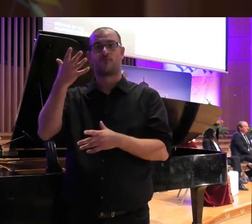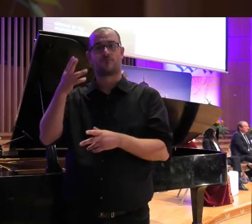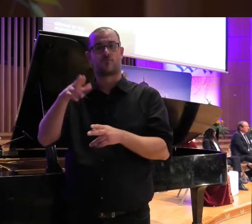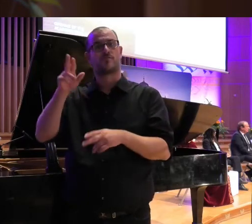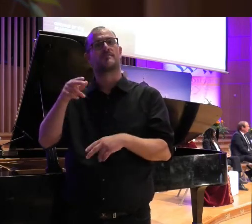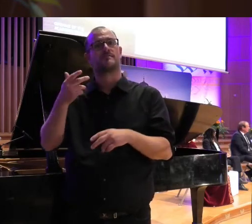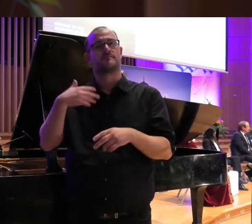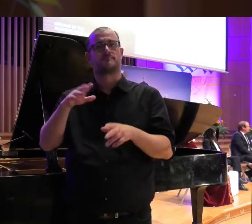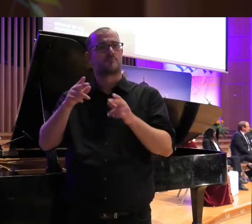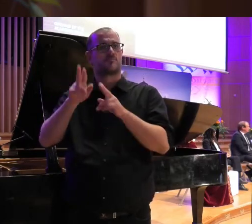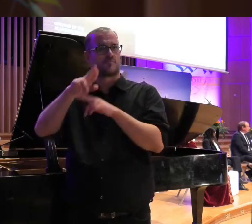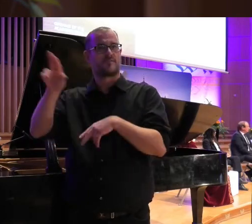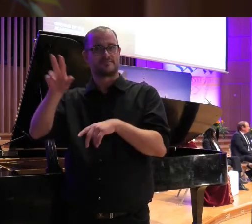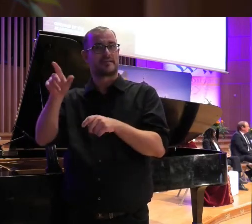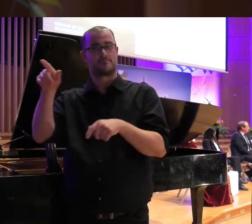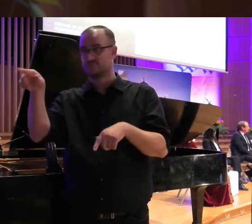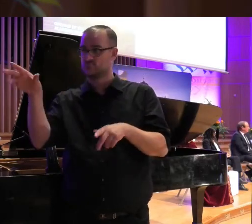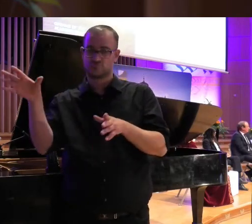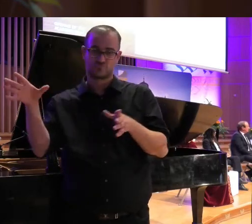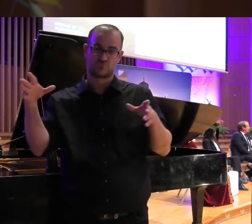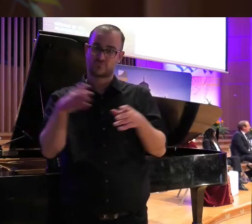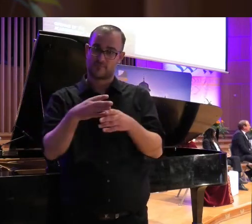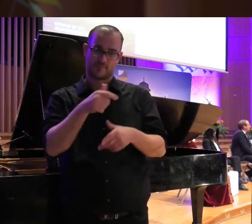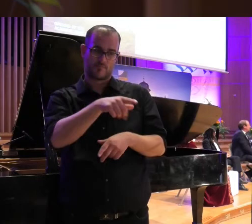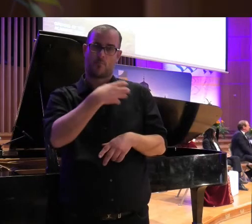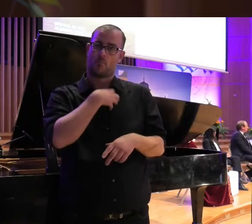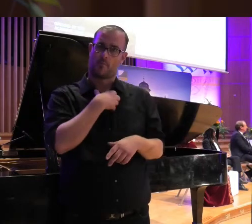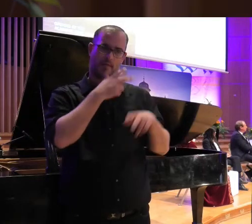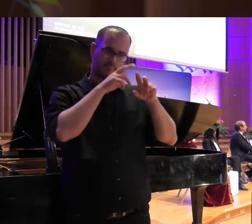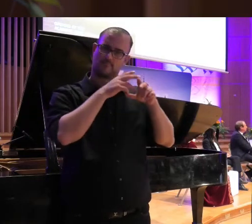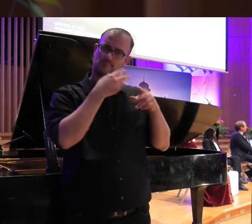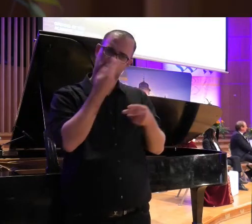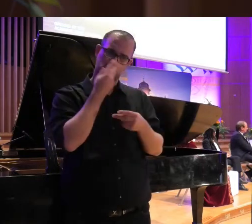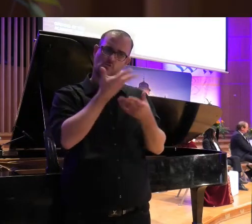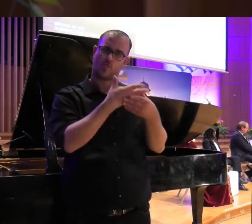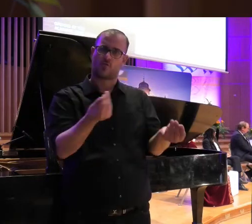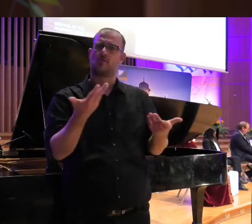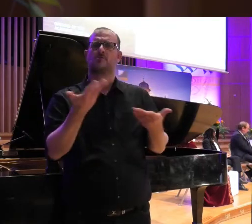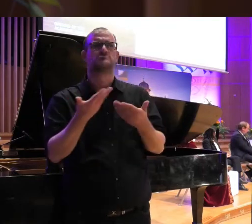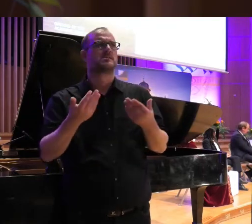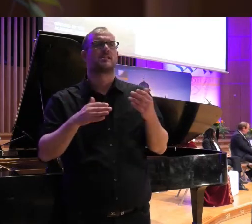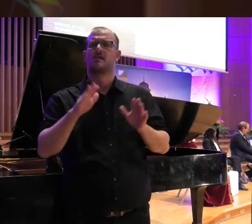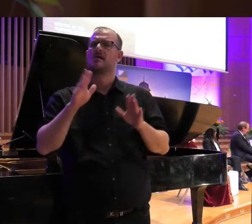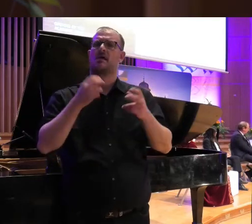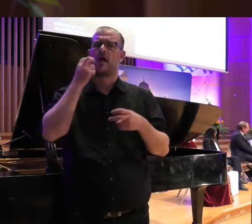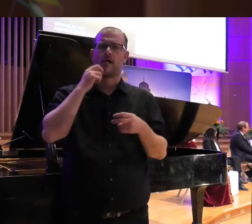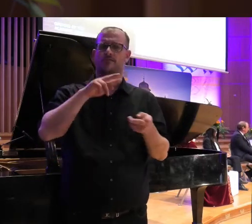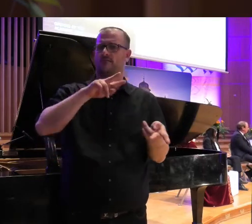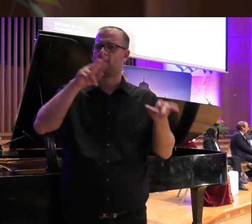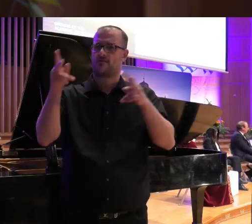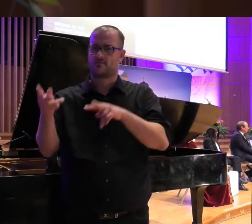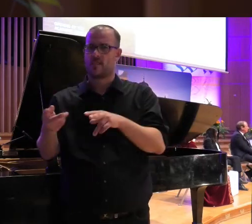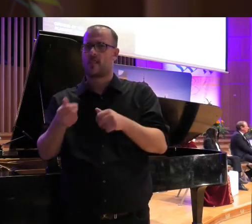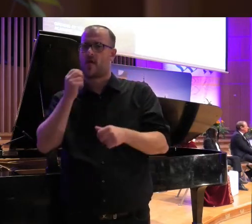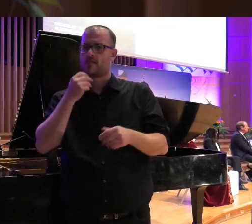die da gemeinsam an den Problemen arbeiten. Und die Probleme sind beispielsweise demografischer Wandel, aber auch zum Beispiel Ernährung